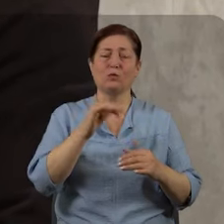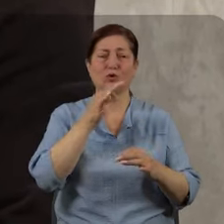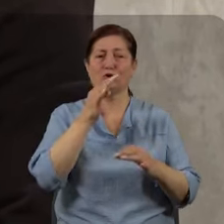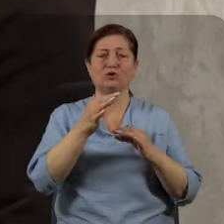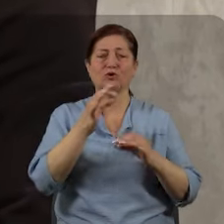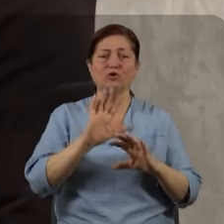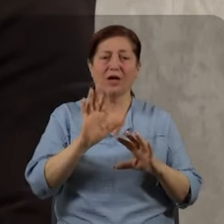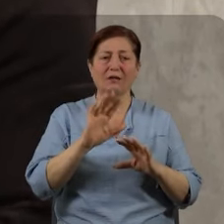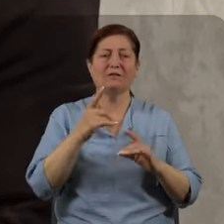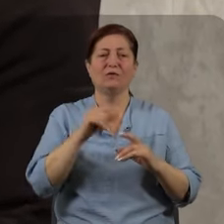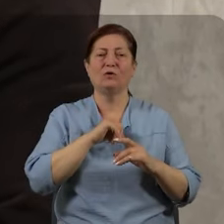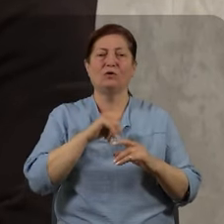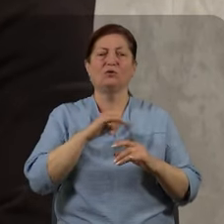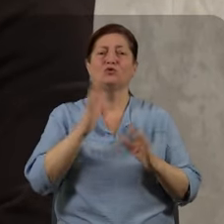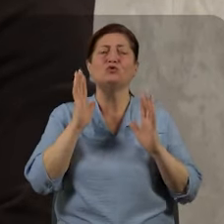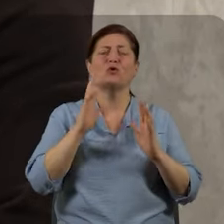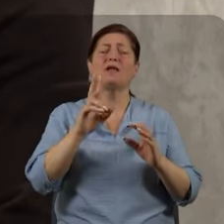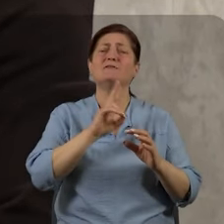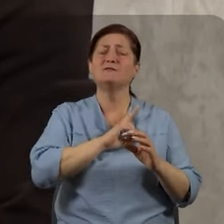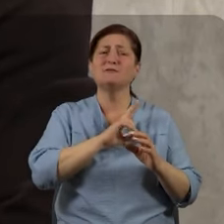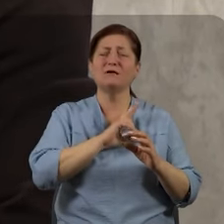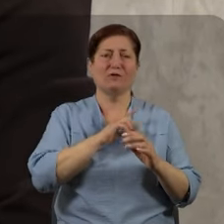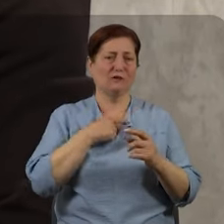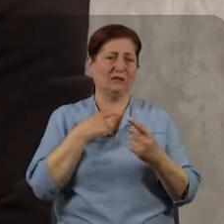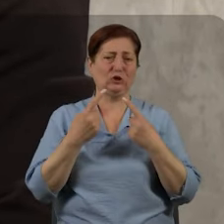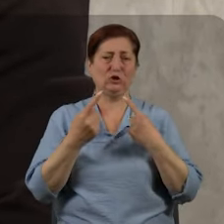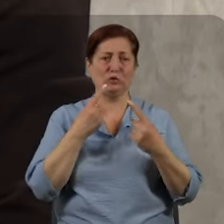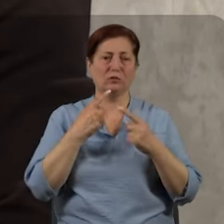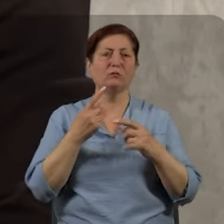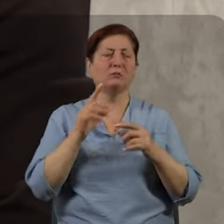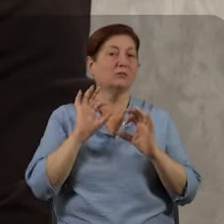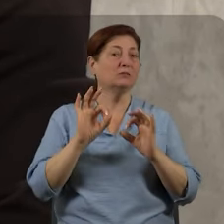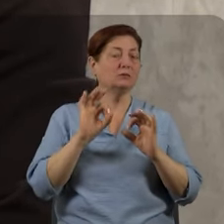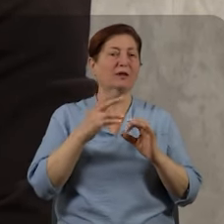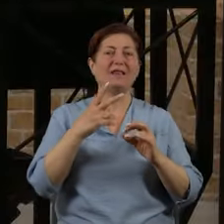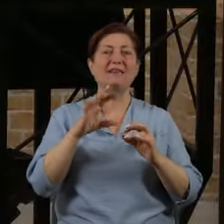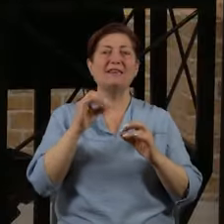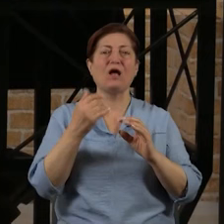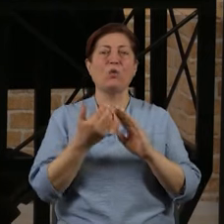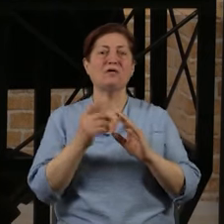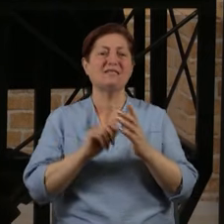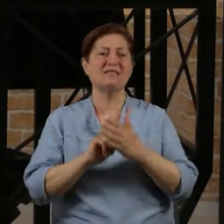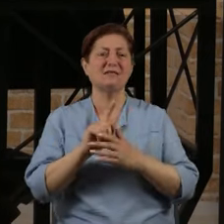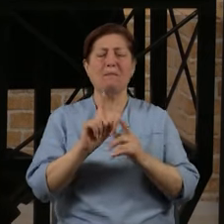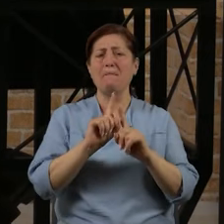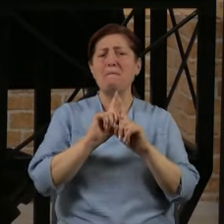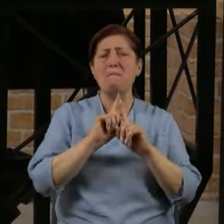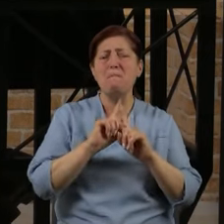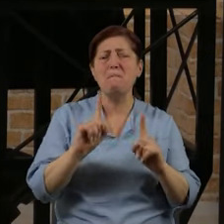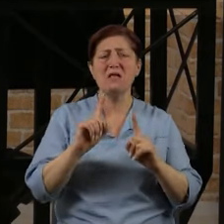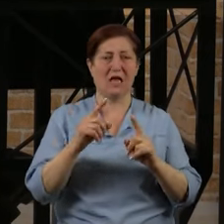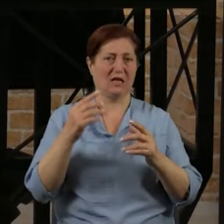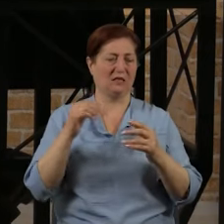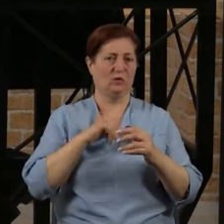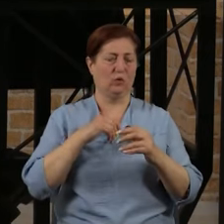շատ սիրված շարքի մի օր անպայման կզրուցենք, բայց իսկապես դարասկզբին մի տեսակ հետաքրքիր ֆենոմենալ երևույթ է,